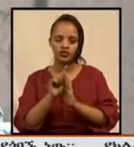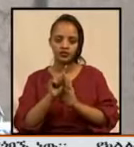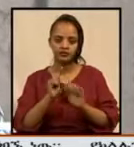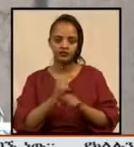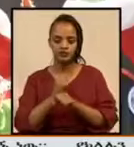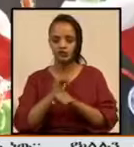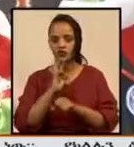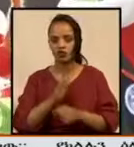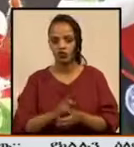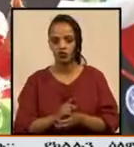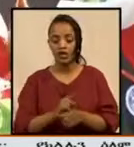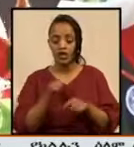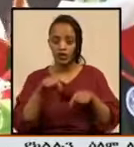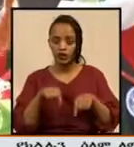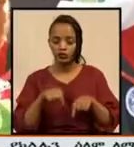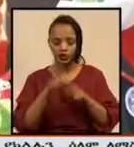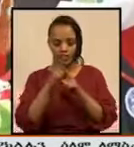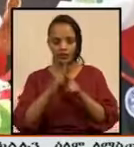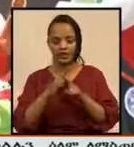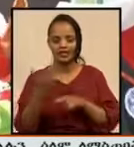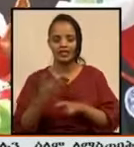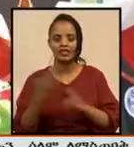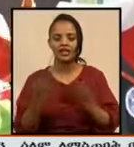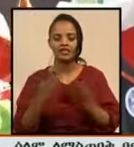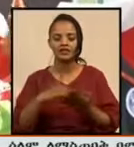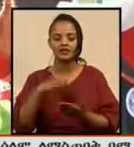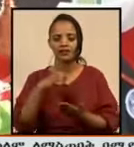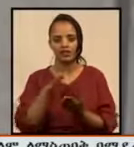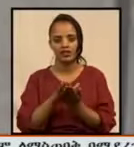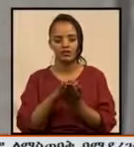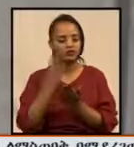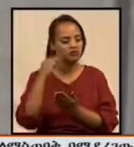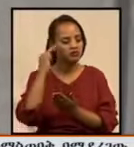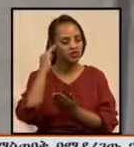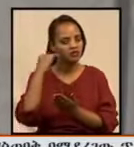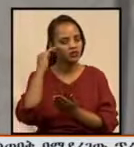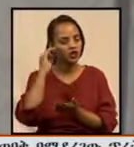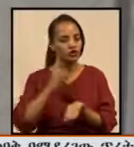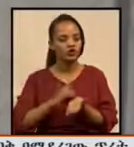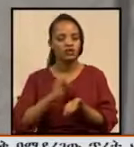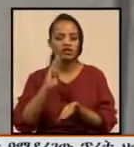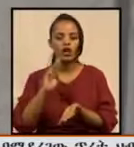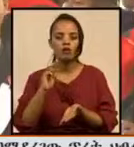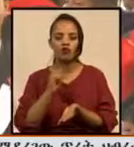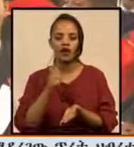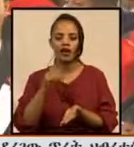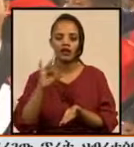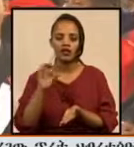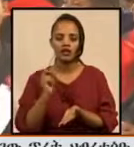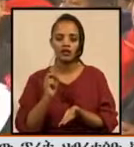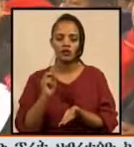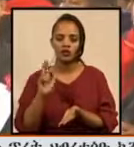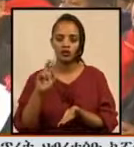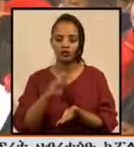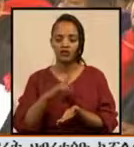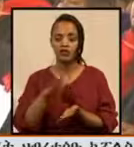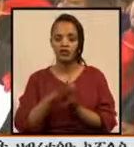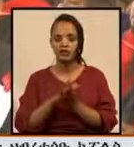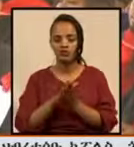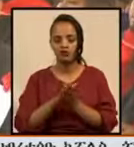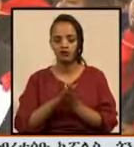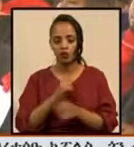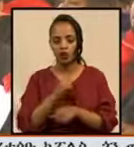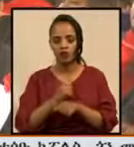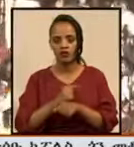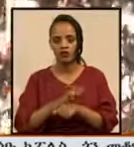ነው። የዕለቱ የክብር እንግዳ የሳይንስና ከፍተኛ ትምህርት ሚኒስቴር ሚኒስትር ዶክተር ሳሙኤል እርቋቶ ከፍተኛ ትምህርት ተቋማት ለሀገራችን